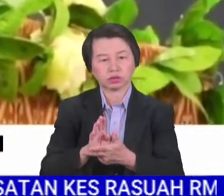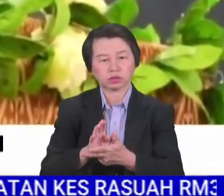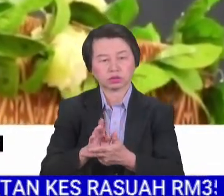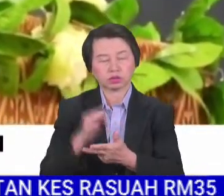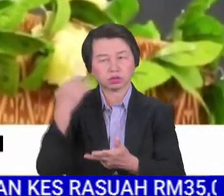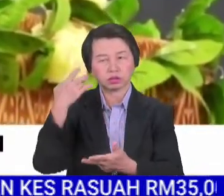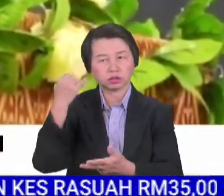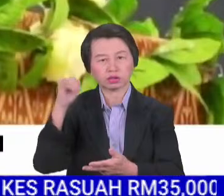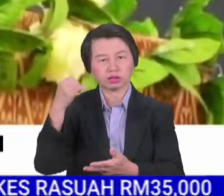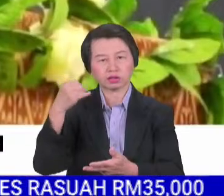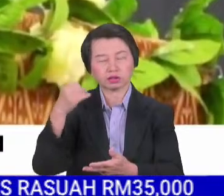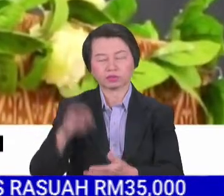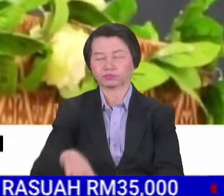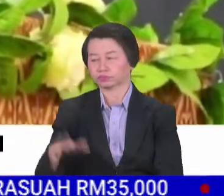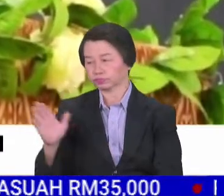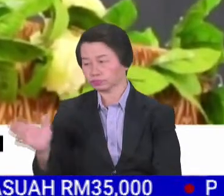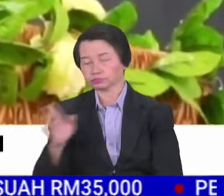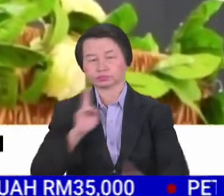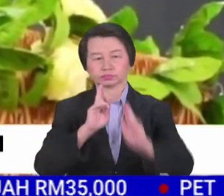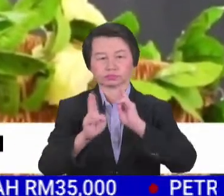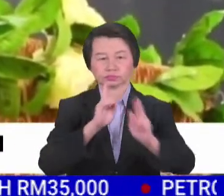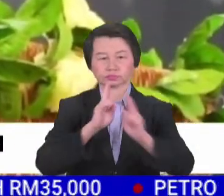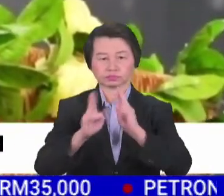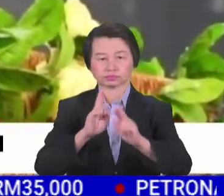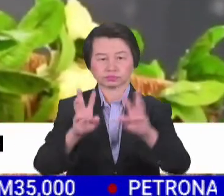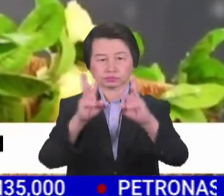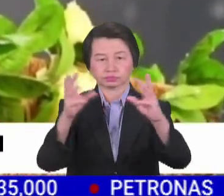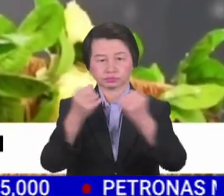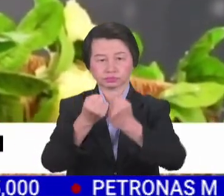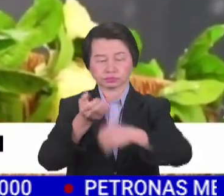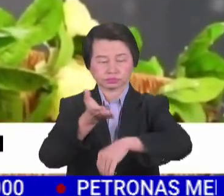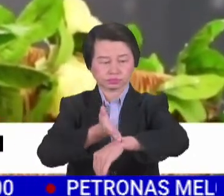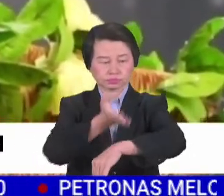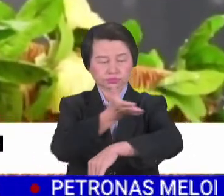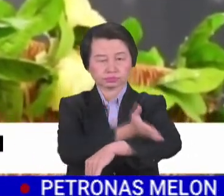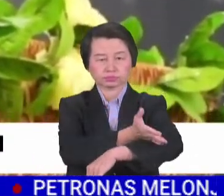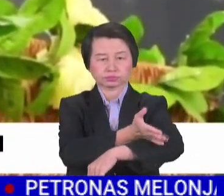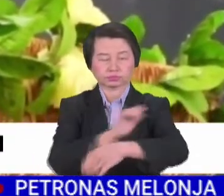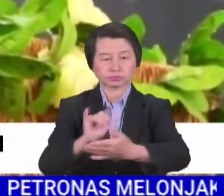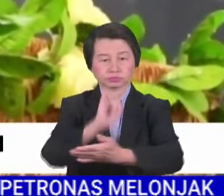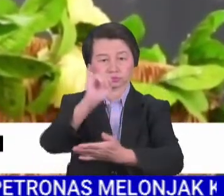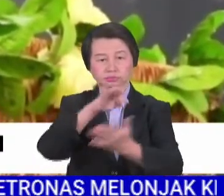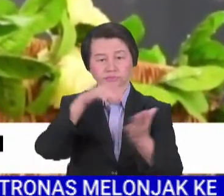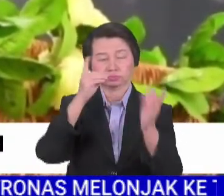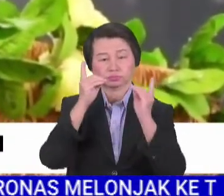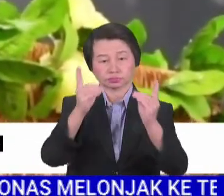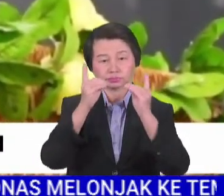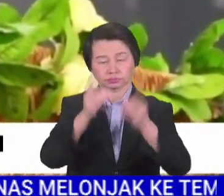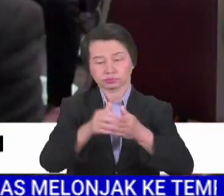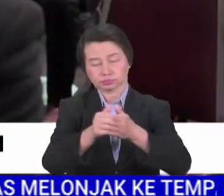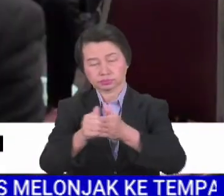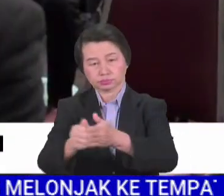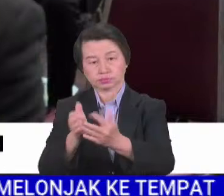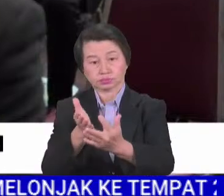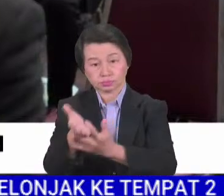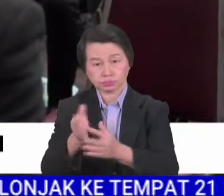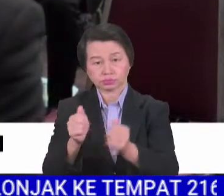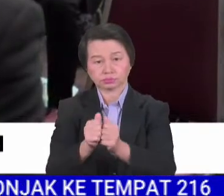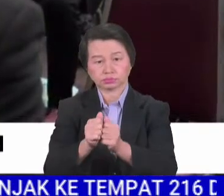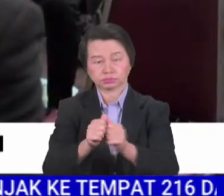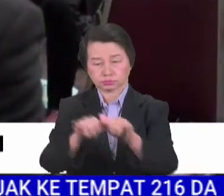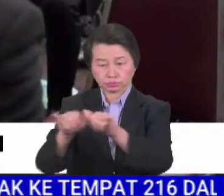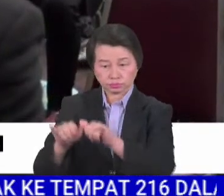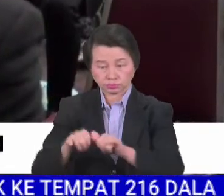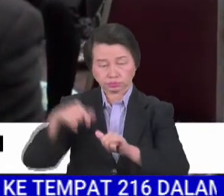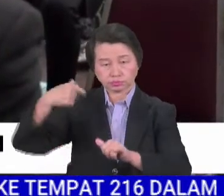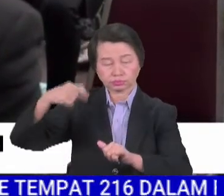mengajar. Beliau berucap demikian ketika merasmikan bengkel memperkasakan institusi pendidikan melalui kepimpinan dan pengurusan standard